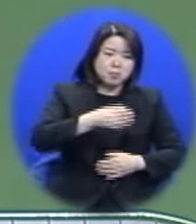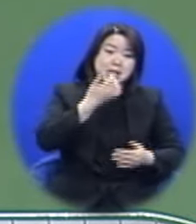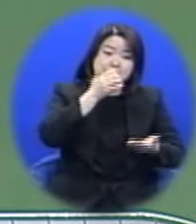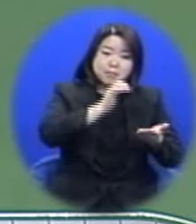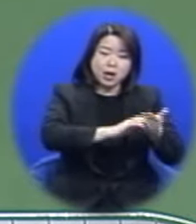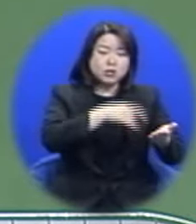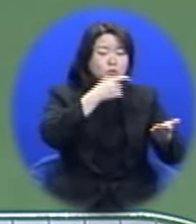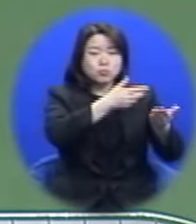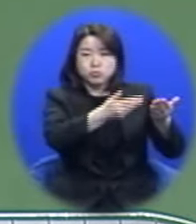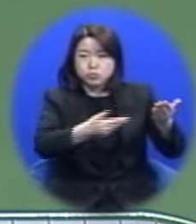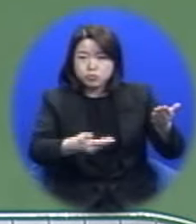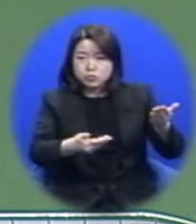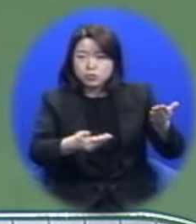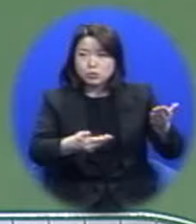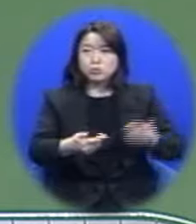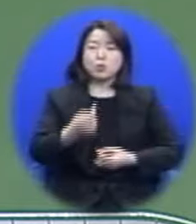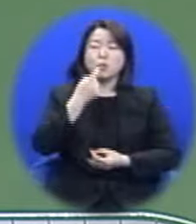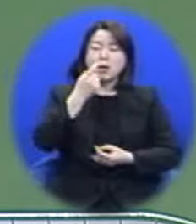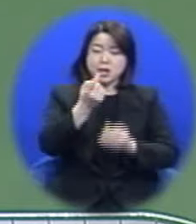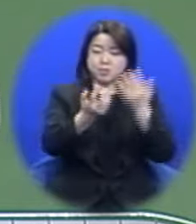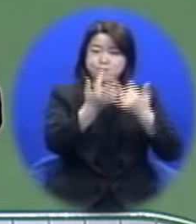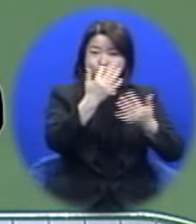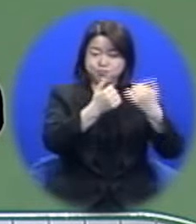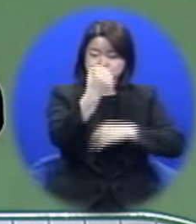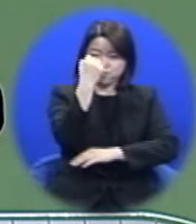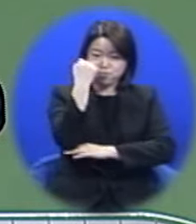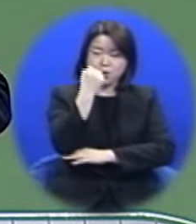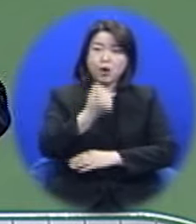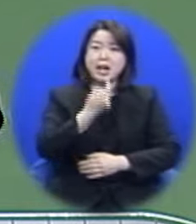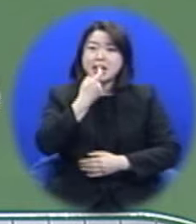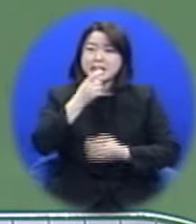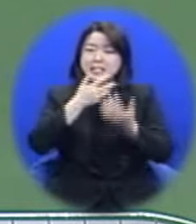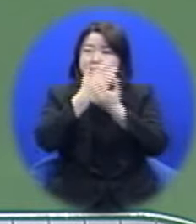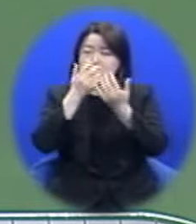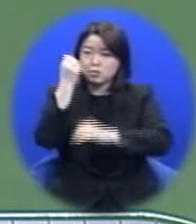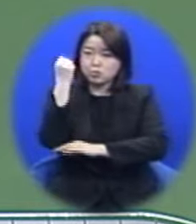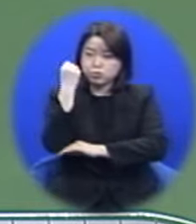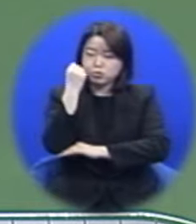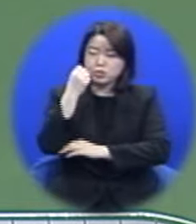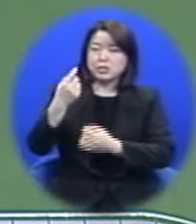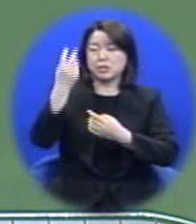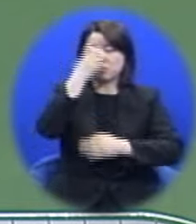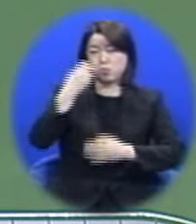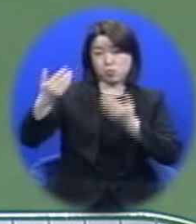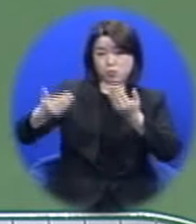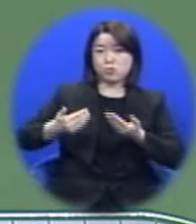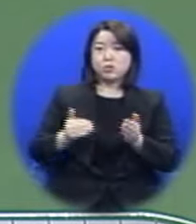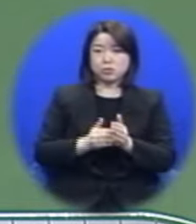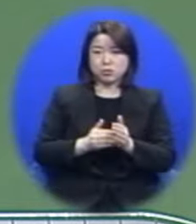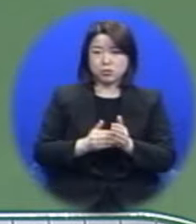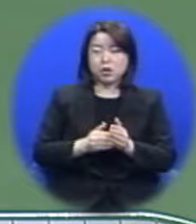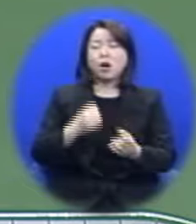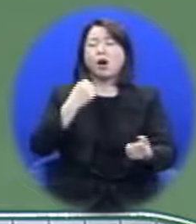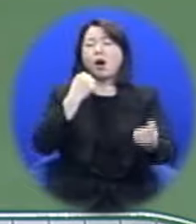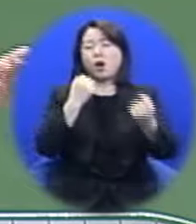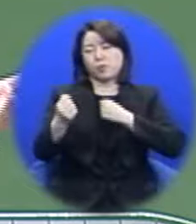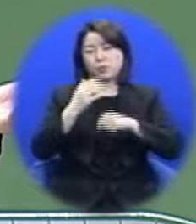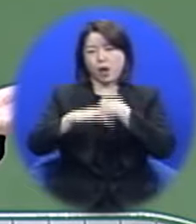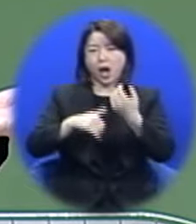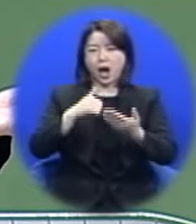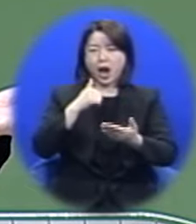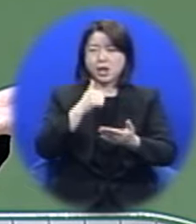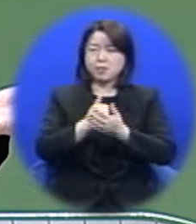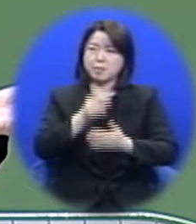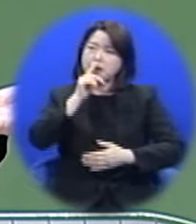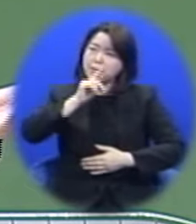그들을 지켜주셨습니다. 그런데도 그들은 끊임없이 하나님께 대들고 그리고 하나님을